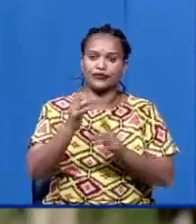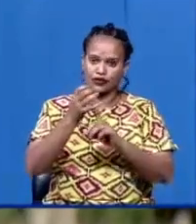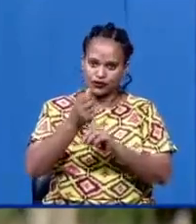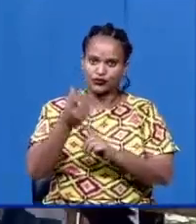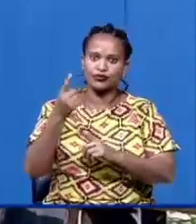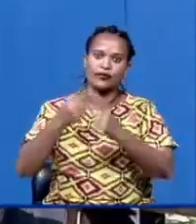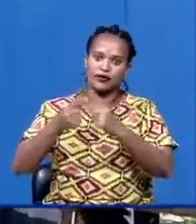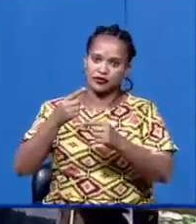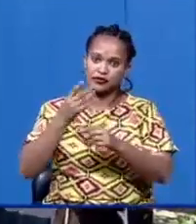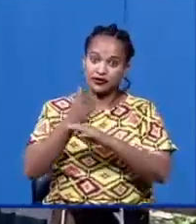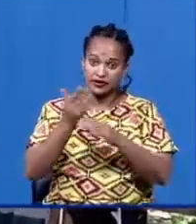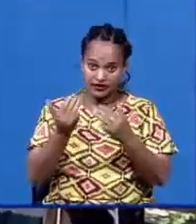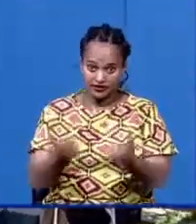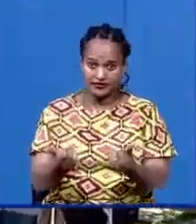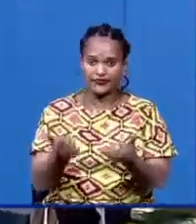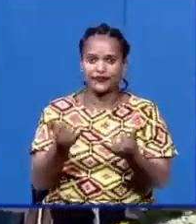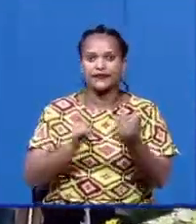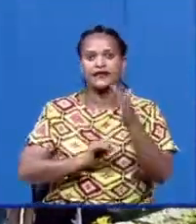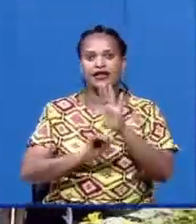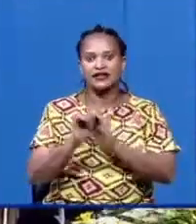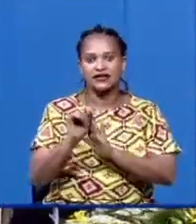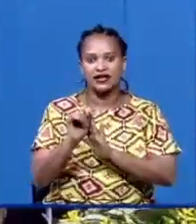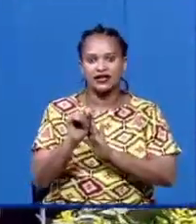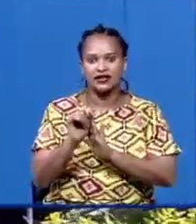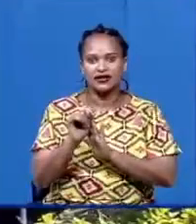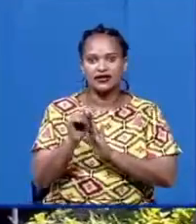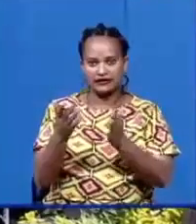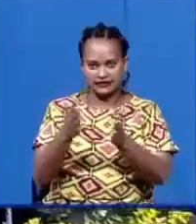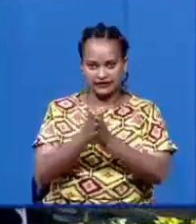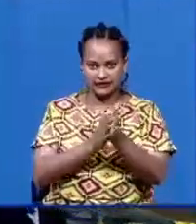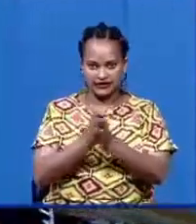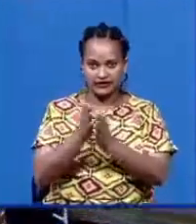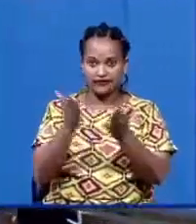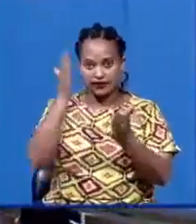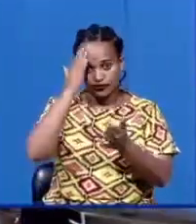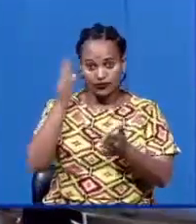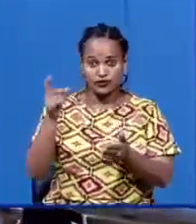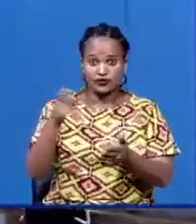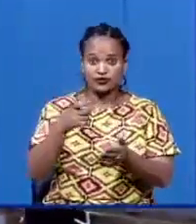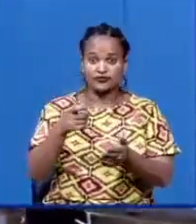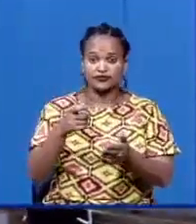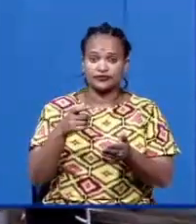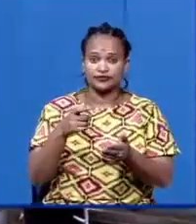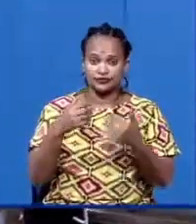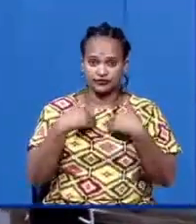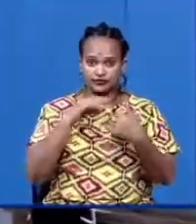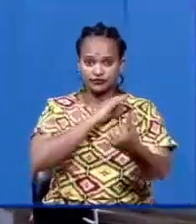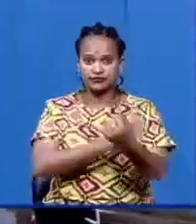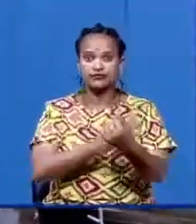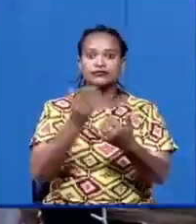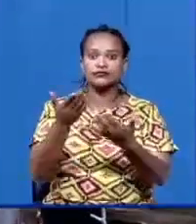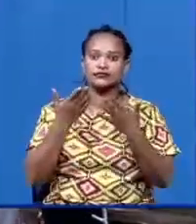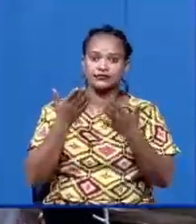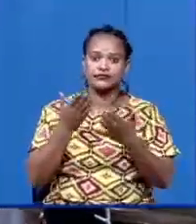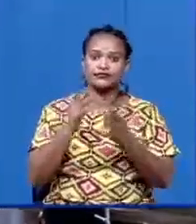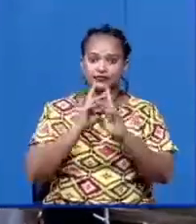يوم مزيم دحر خزي لا تقرأي دليت فليت أموصل للو بللو ومعقمي لتدليت